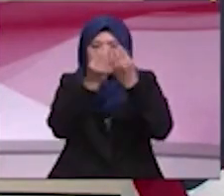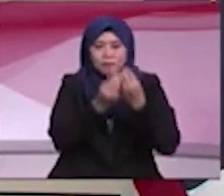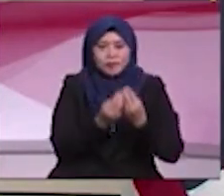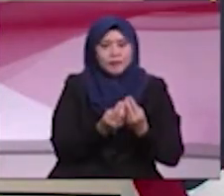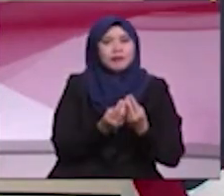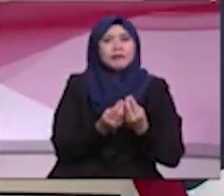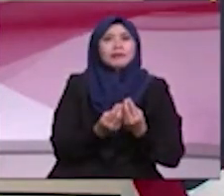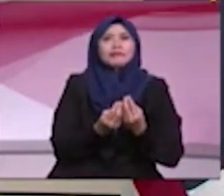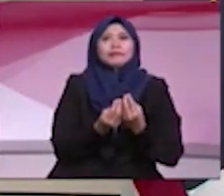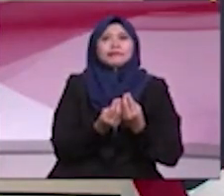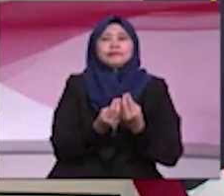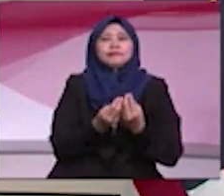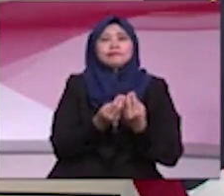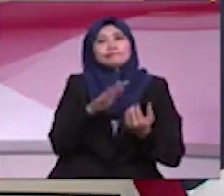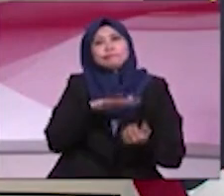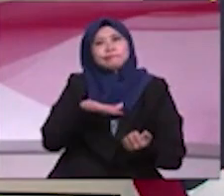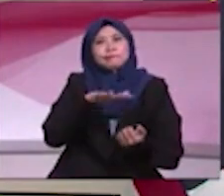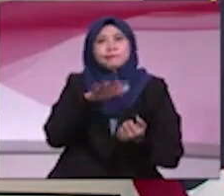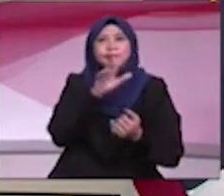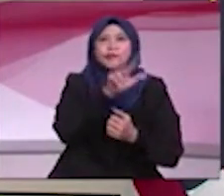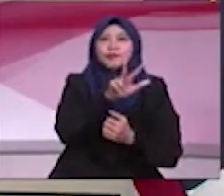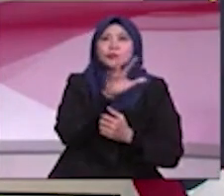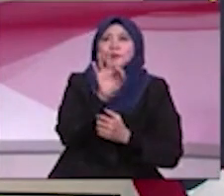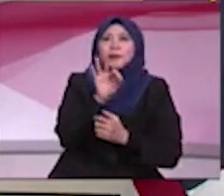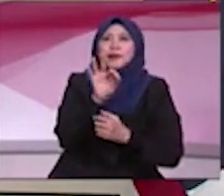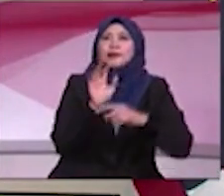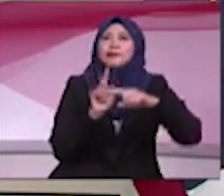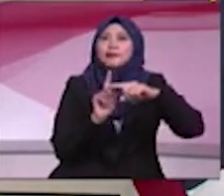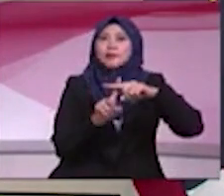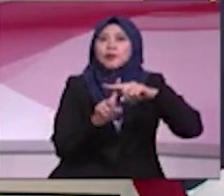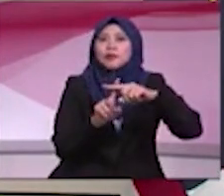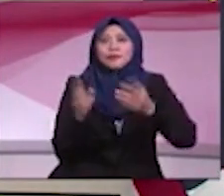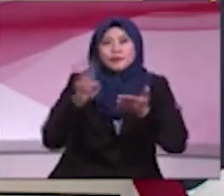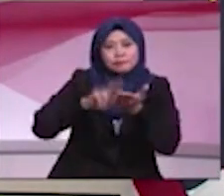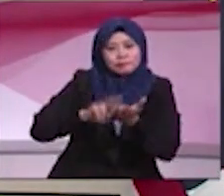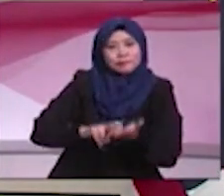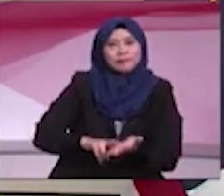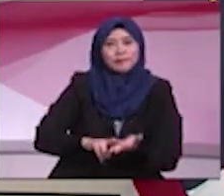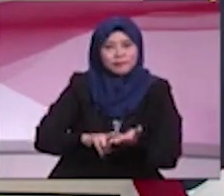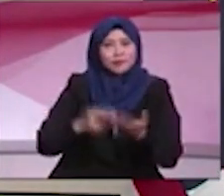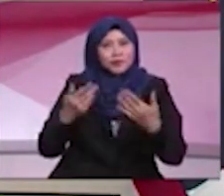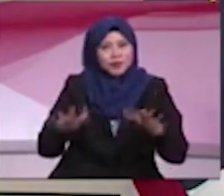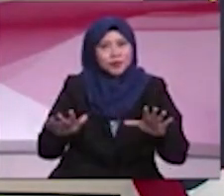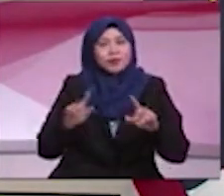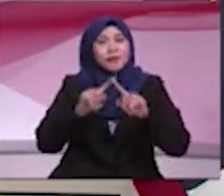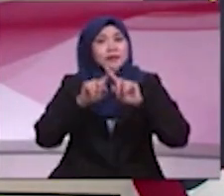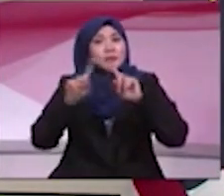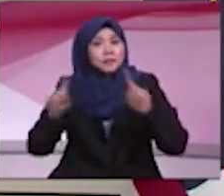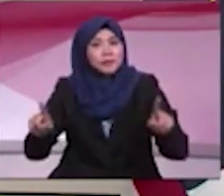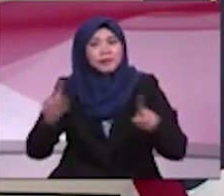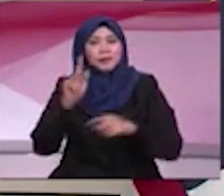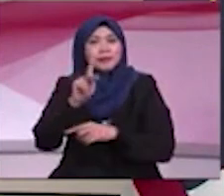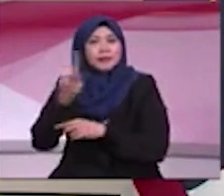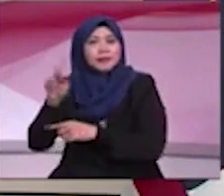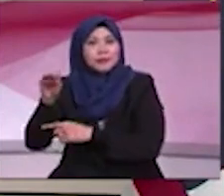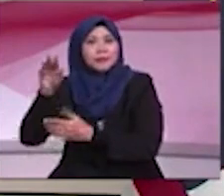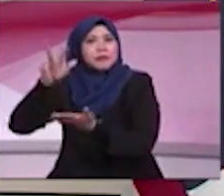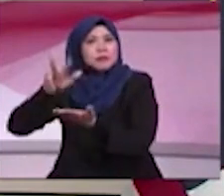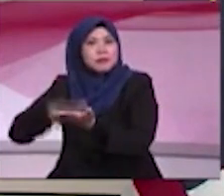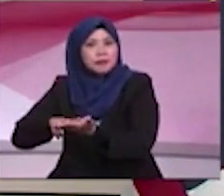itu secara kumulatif sebanyak 39 cash telah direkonstruksi walau bagaimanapun Keke